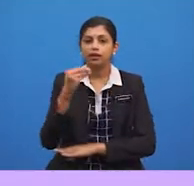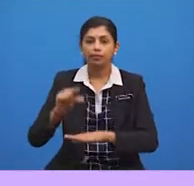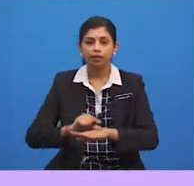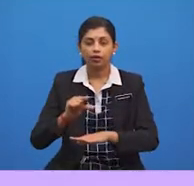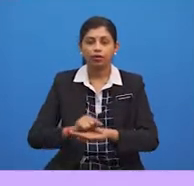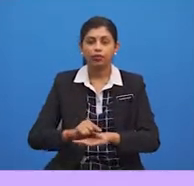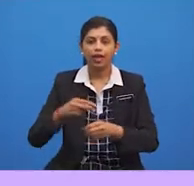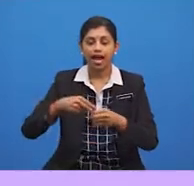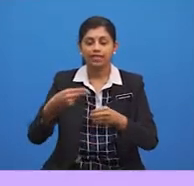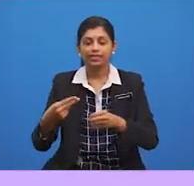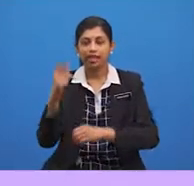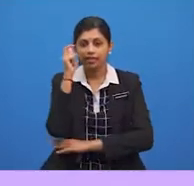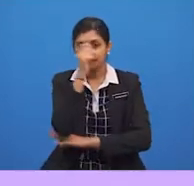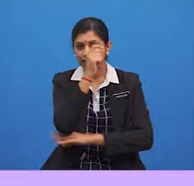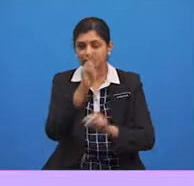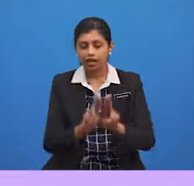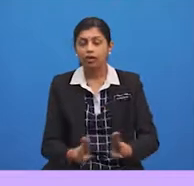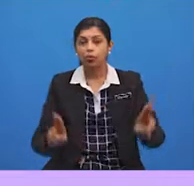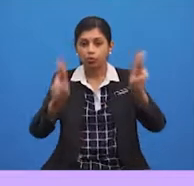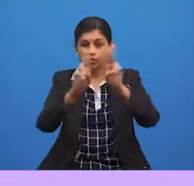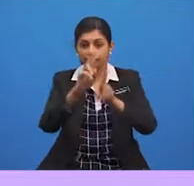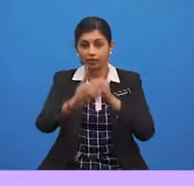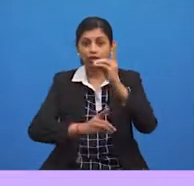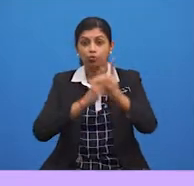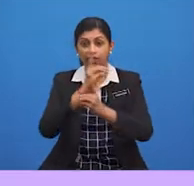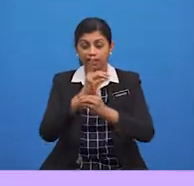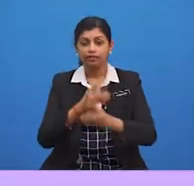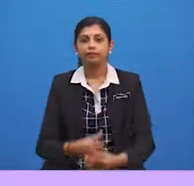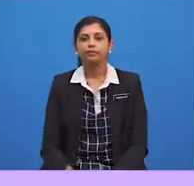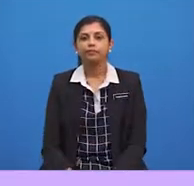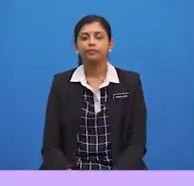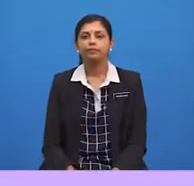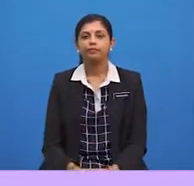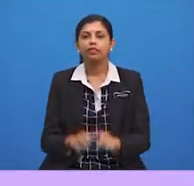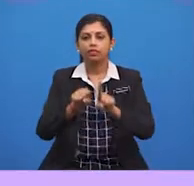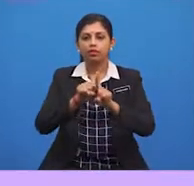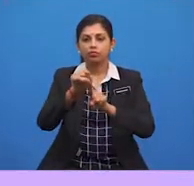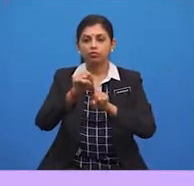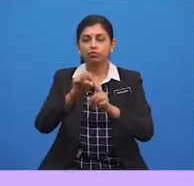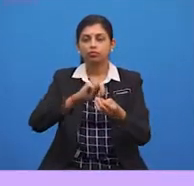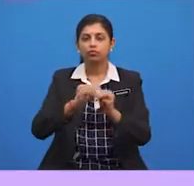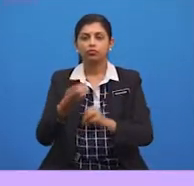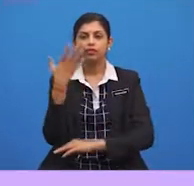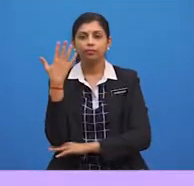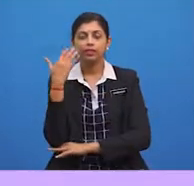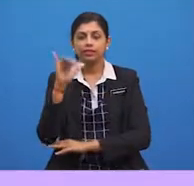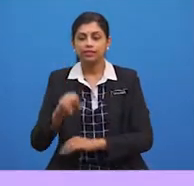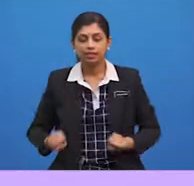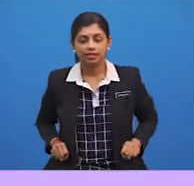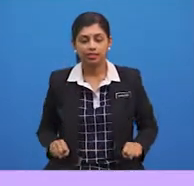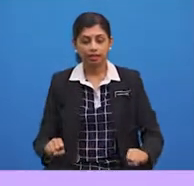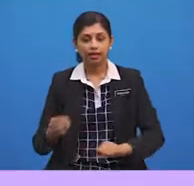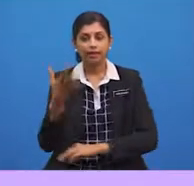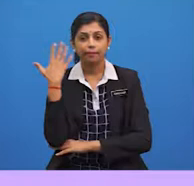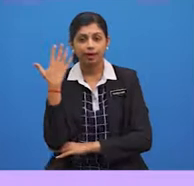hasil ternakan utama dunia. Suhu musim panas yang sederhana